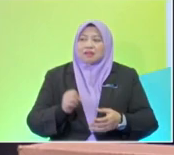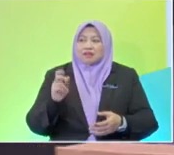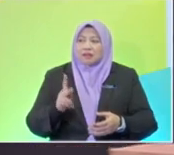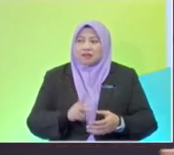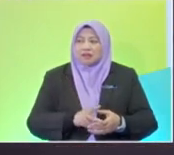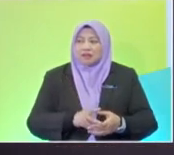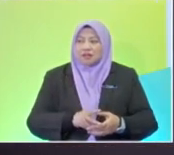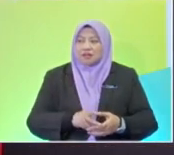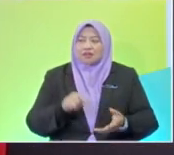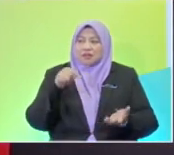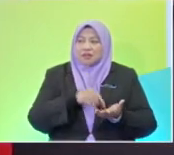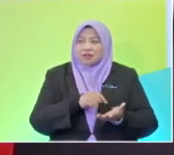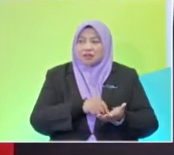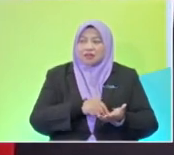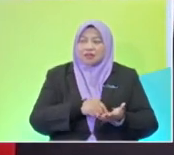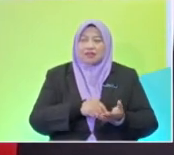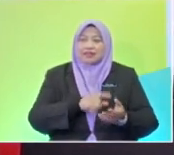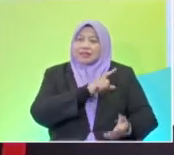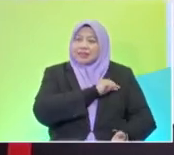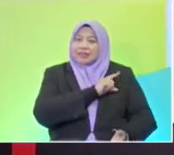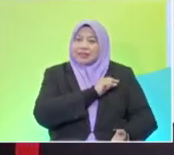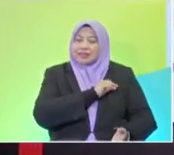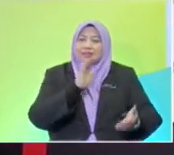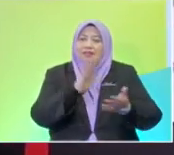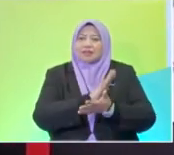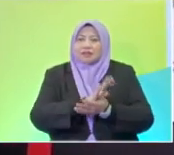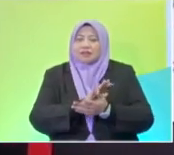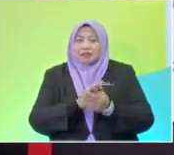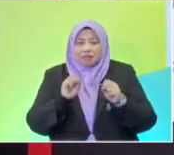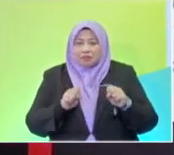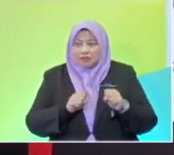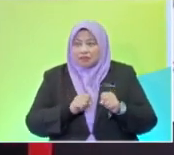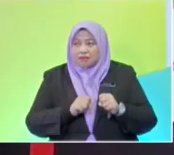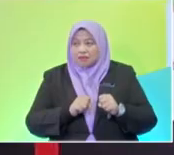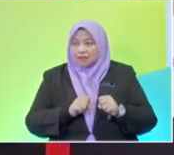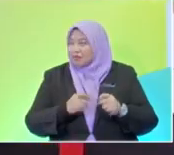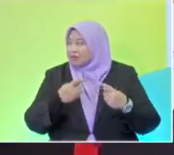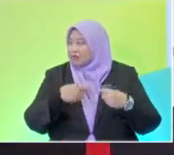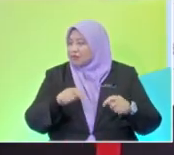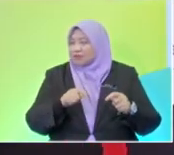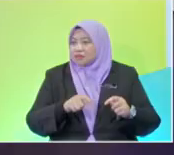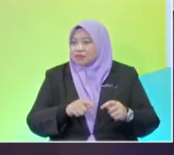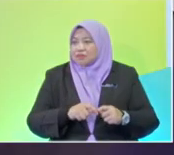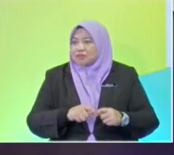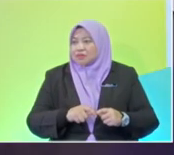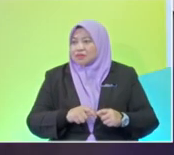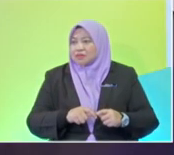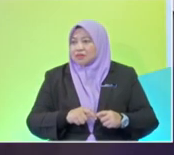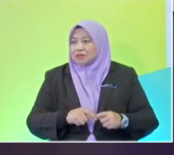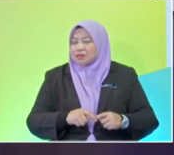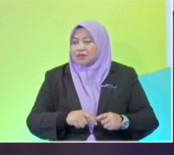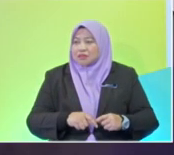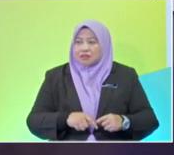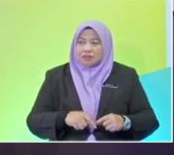ini dia kelip kertas boleh tidak ditarik oleh nenek gitu Ini dia di